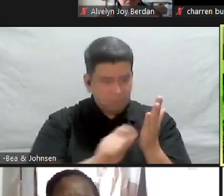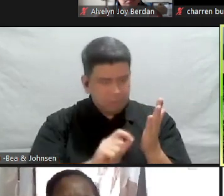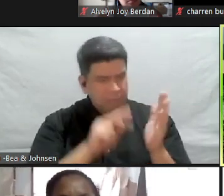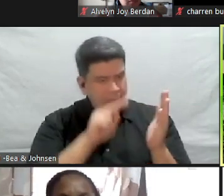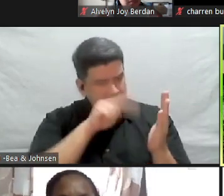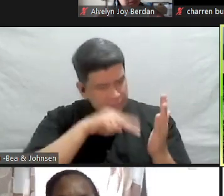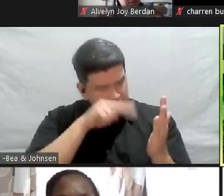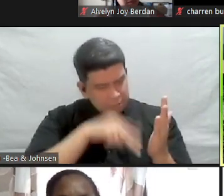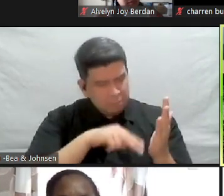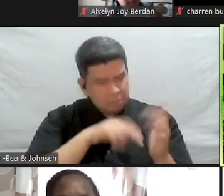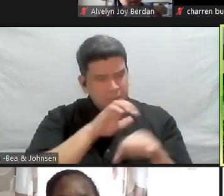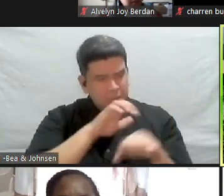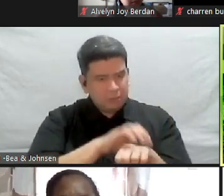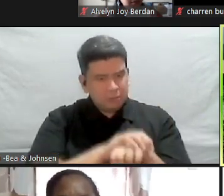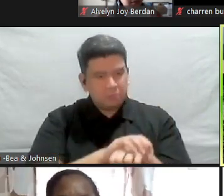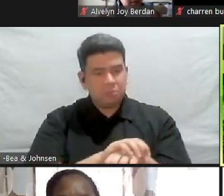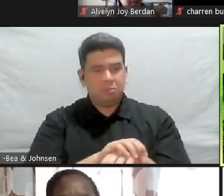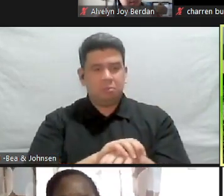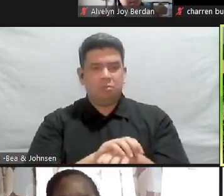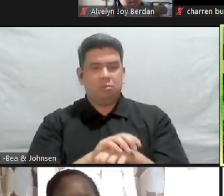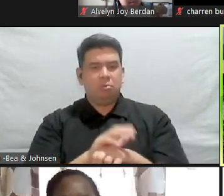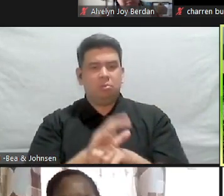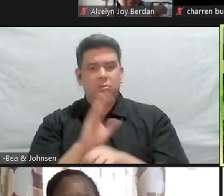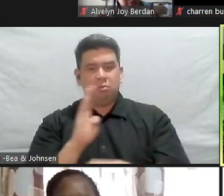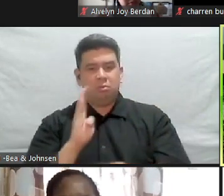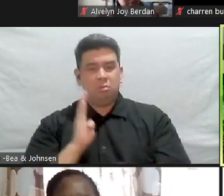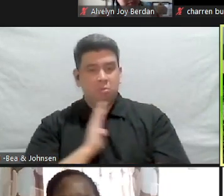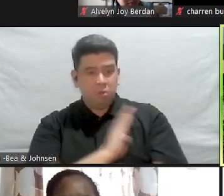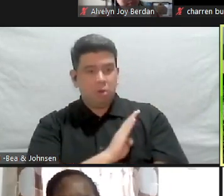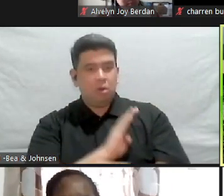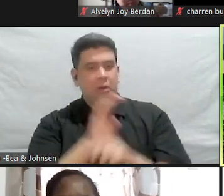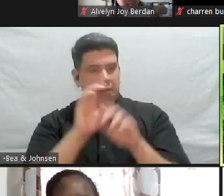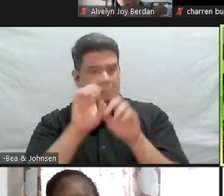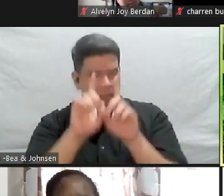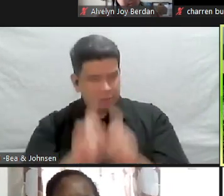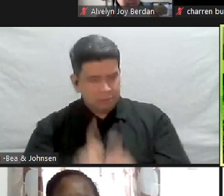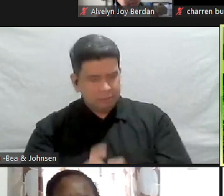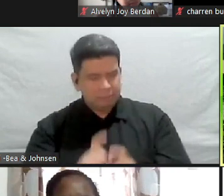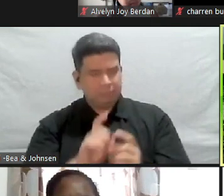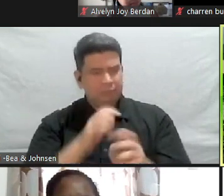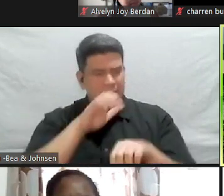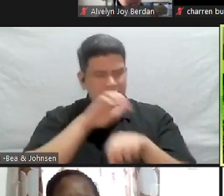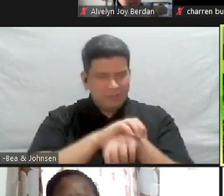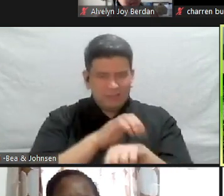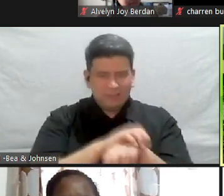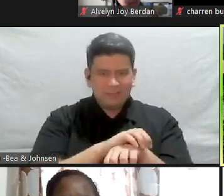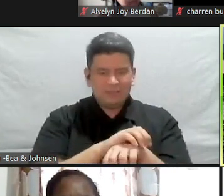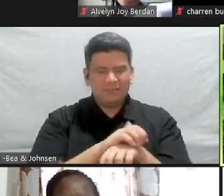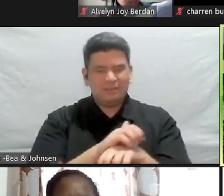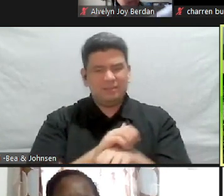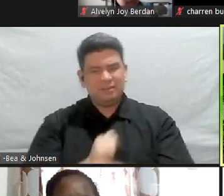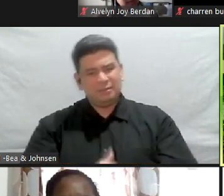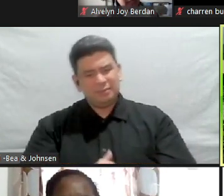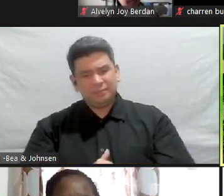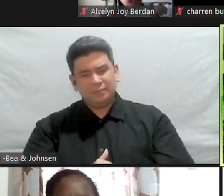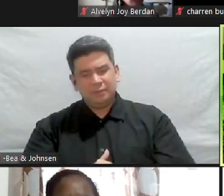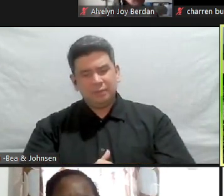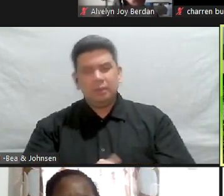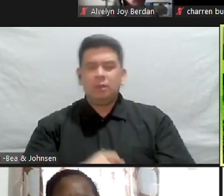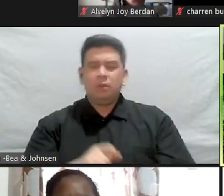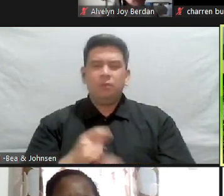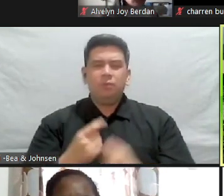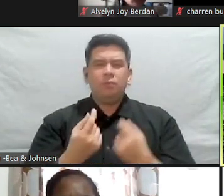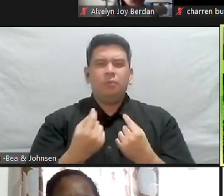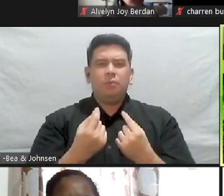ano. So talagang ang pagbabago ay hindi lang sa eskwelahan kundi lipunan. Kailangan baguhin yung kaisipan ng mga